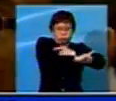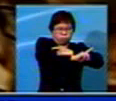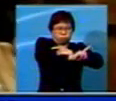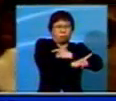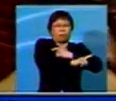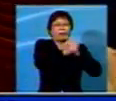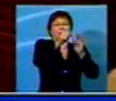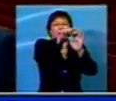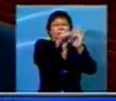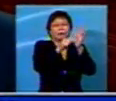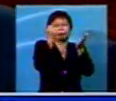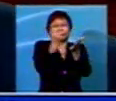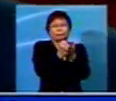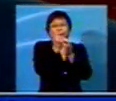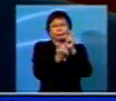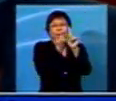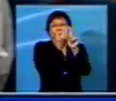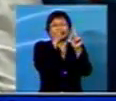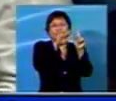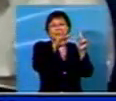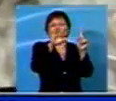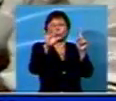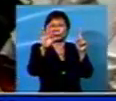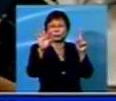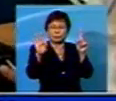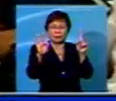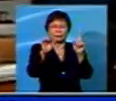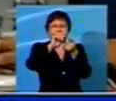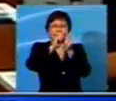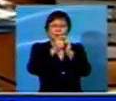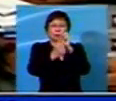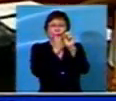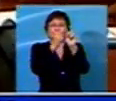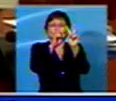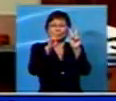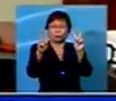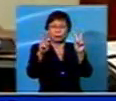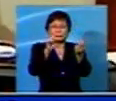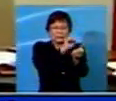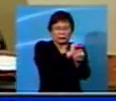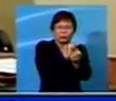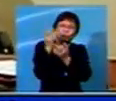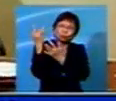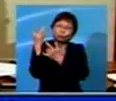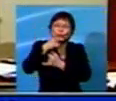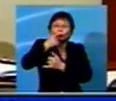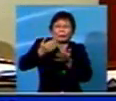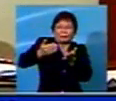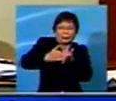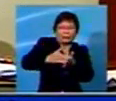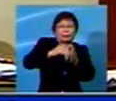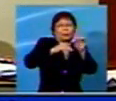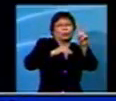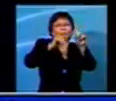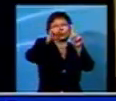imigresen 195963 pindaan 2002 dan kini ditahan reman Sementara menunggu kes disebut semula pada